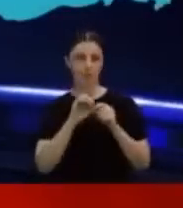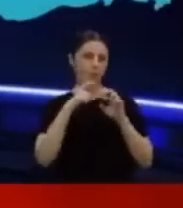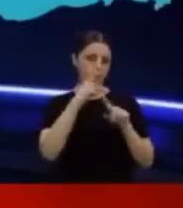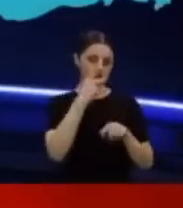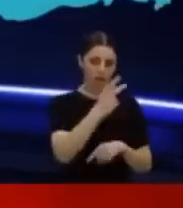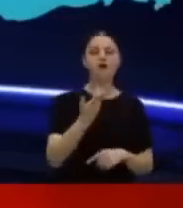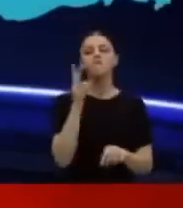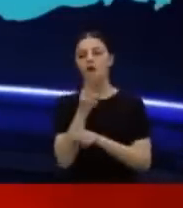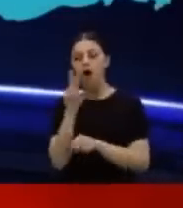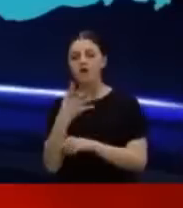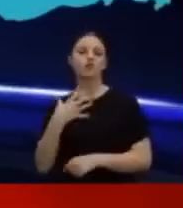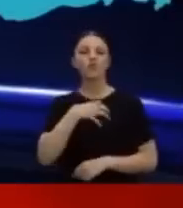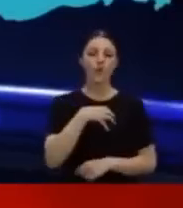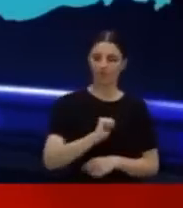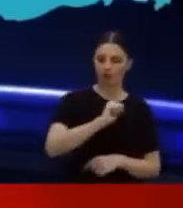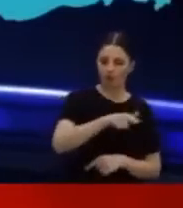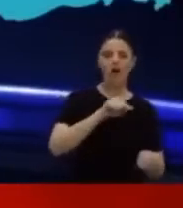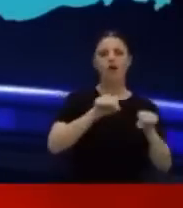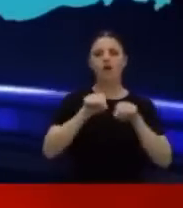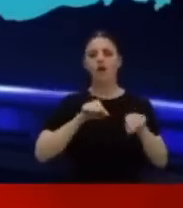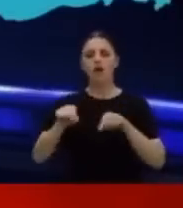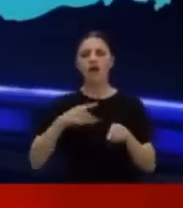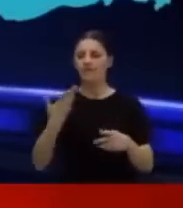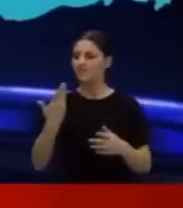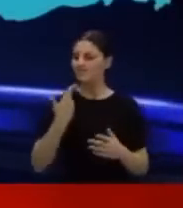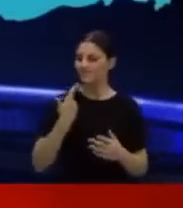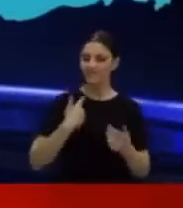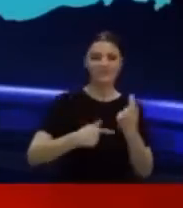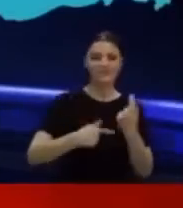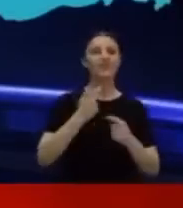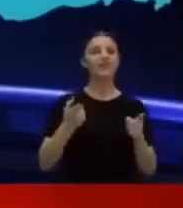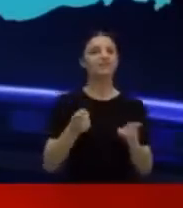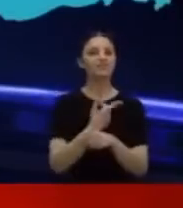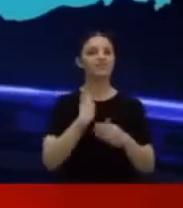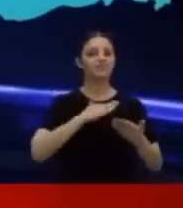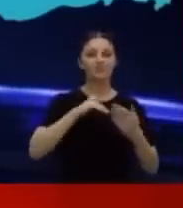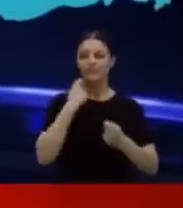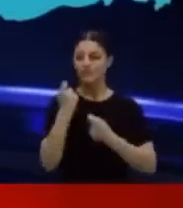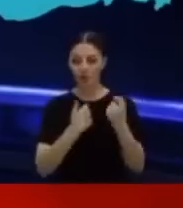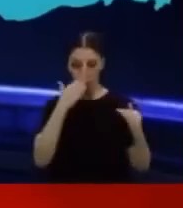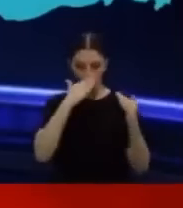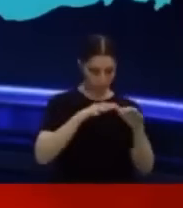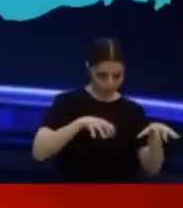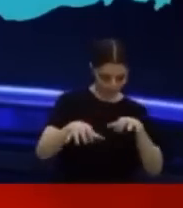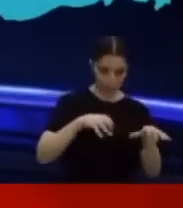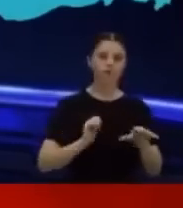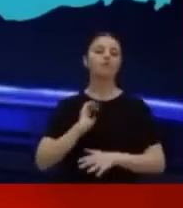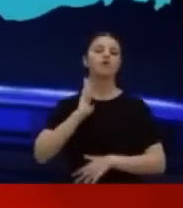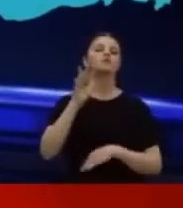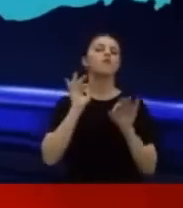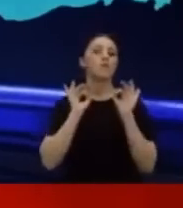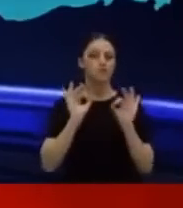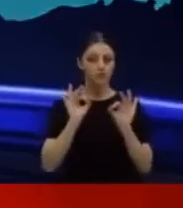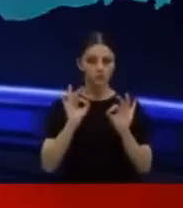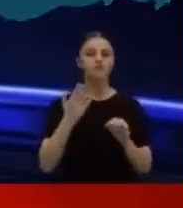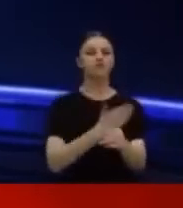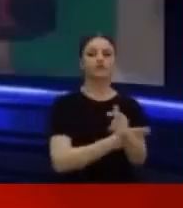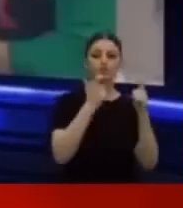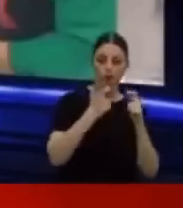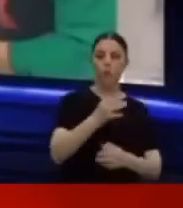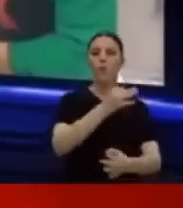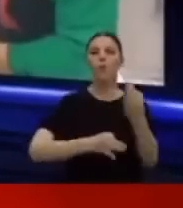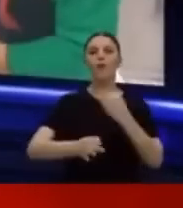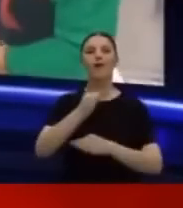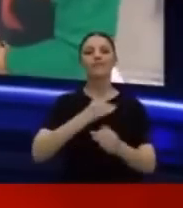yapmıyor ya miting bile yapmıyordu devlet bahçeli'ne yağmur yağıyor hava soğuk Yaşı da ileride tabii yönetiminde yaşı ileri yani